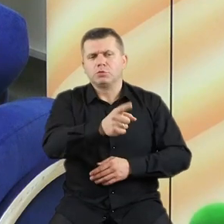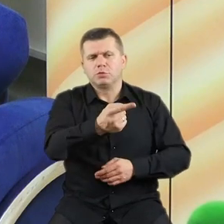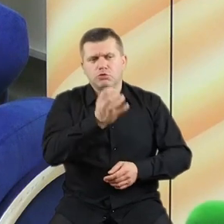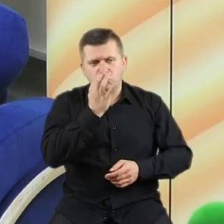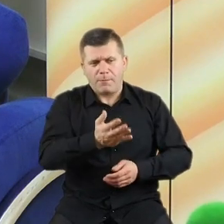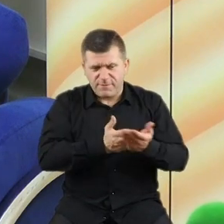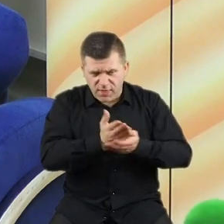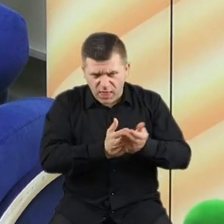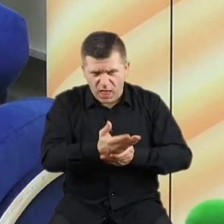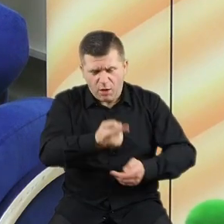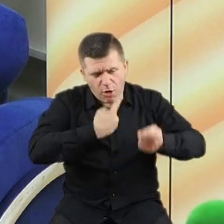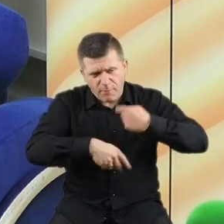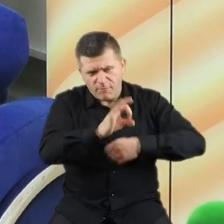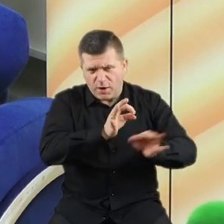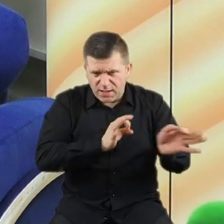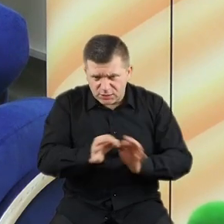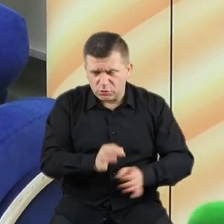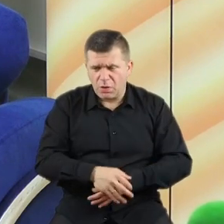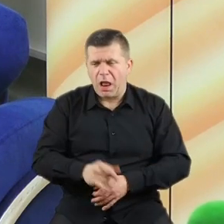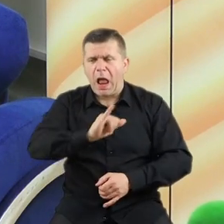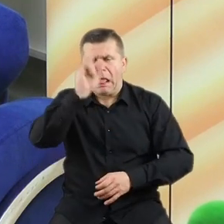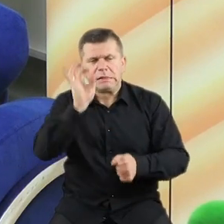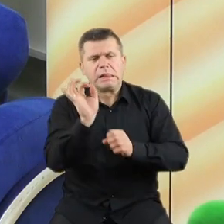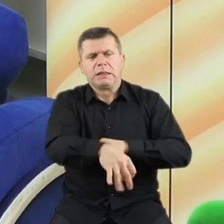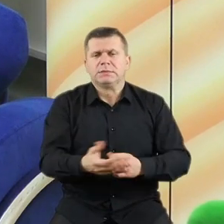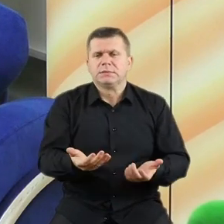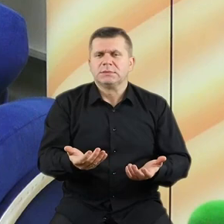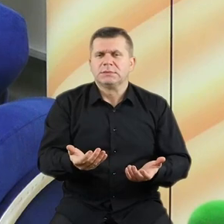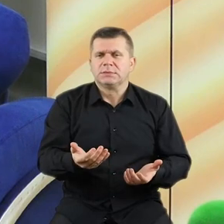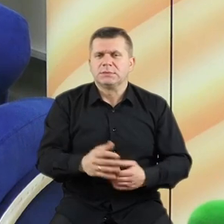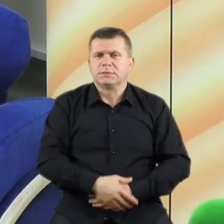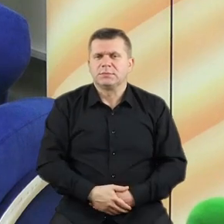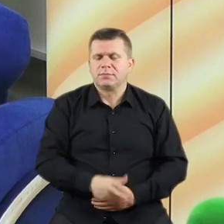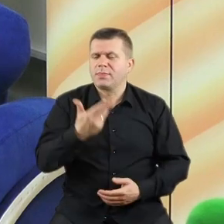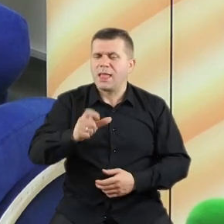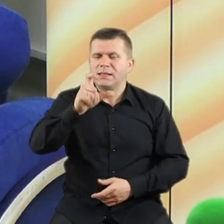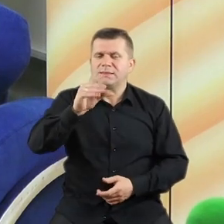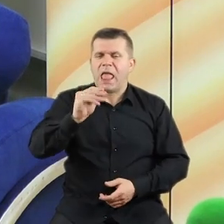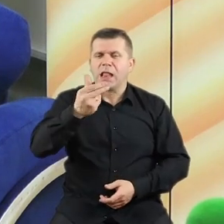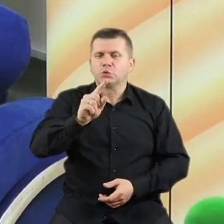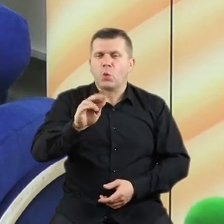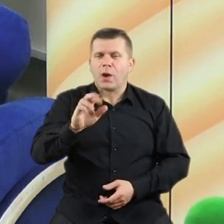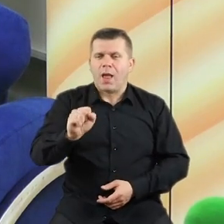mi w dobrej wierze powierzył swoją historię. I to trzeba zważyć. Nie chodzi o cenzurę, tylko właśnie o to,